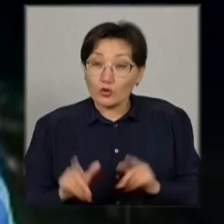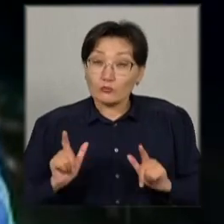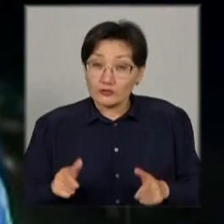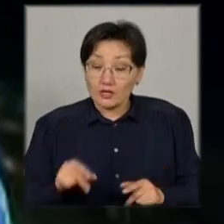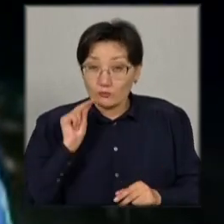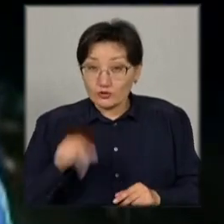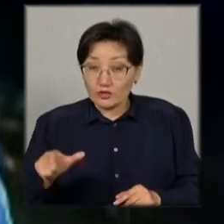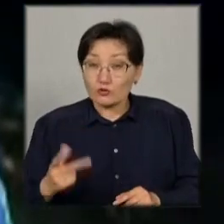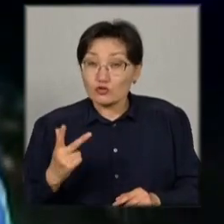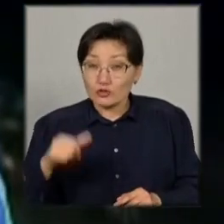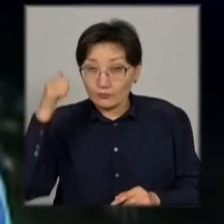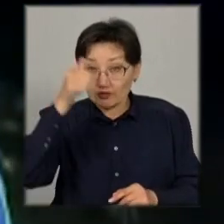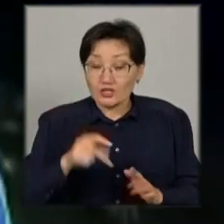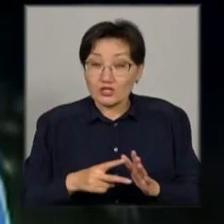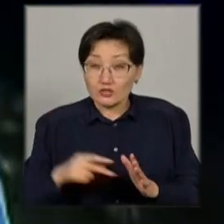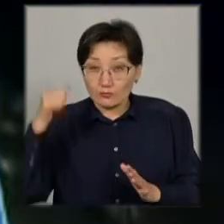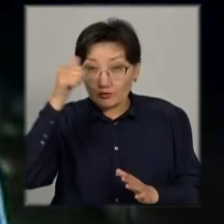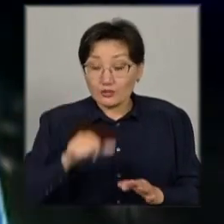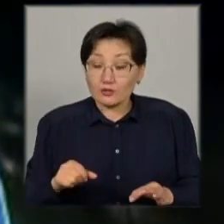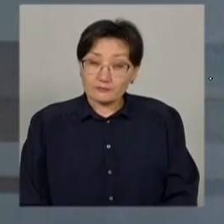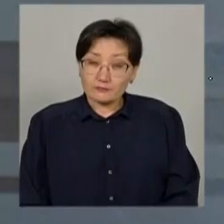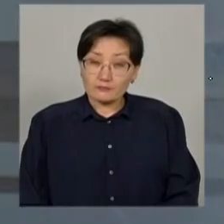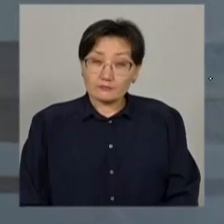автокөлігінің жүргізушісі қайтыс болды.